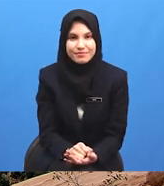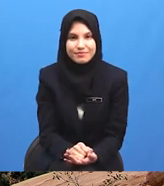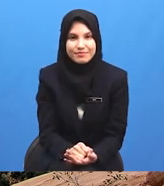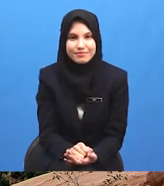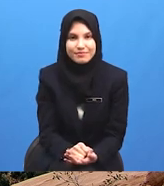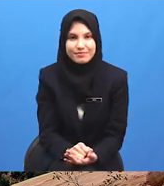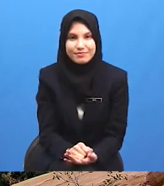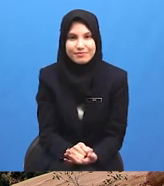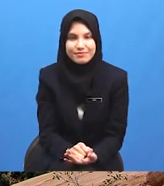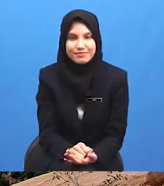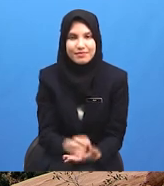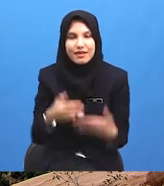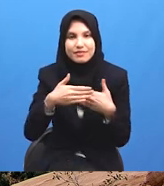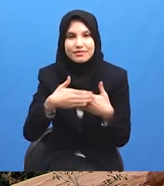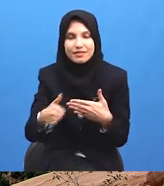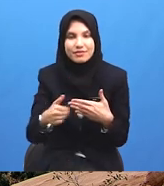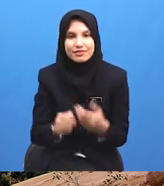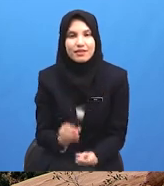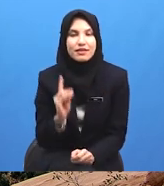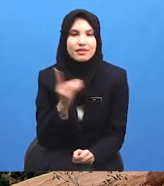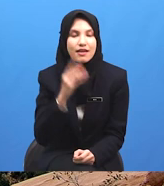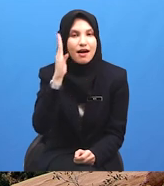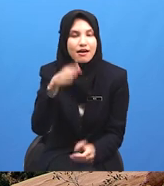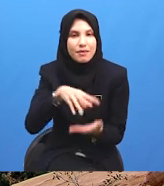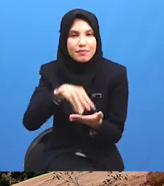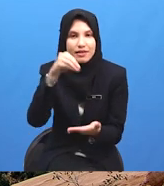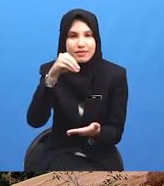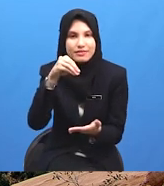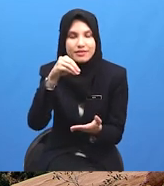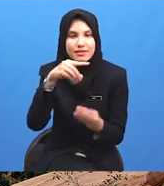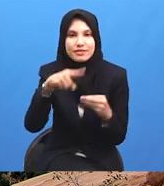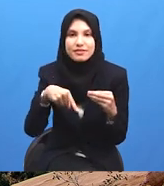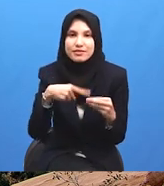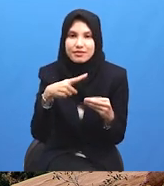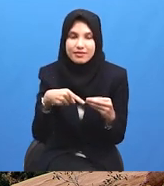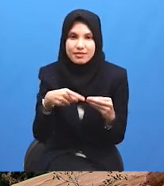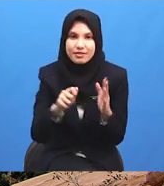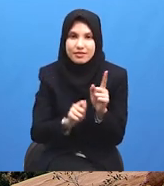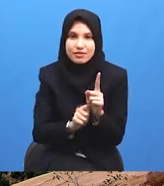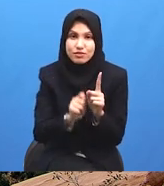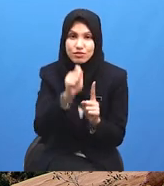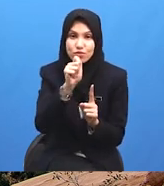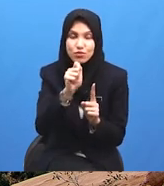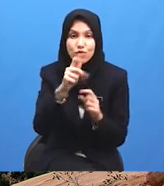Okey, seterusnya, kita akan belajar tentang suhu planet.